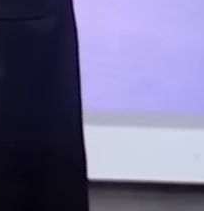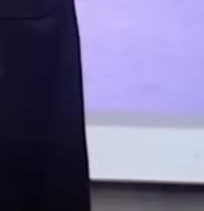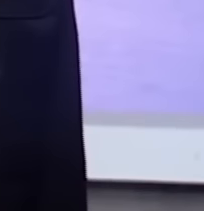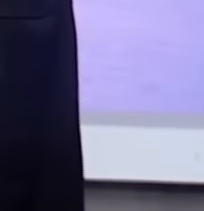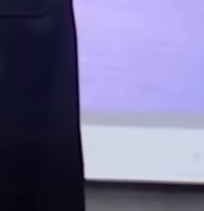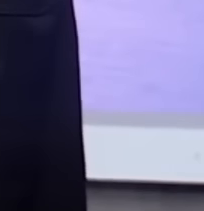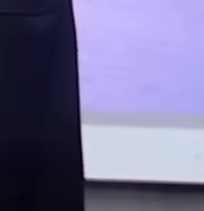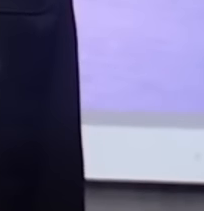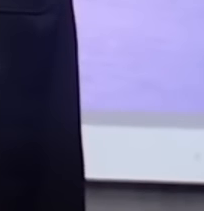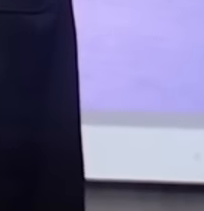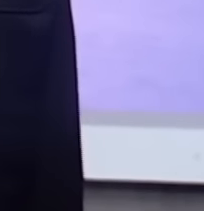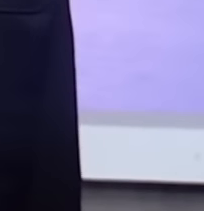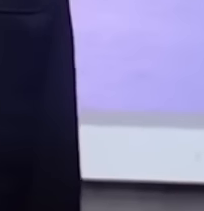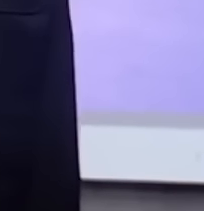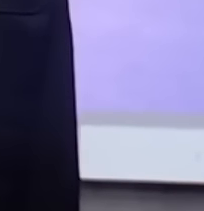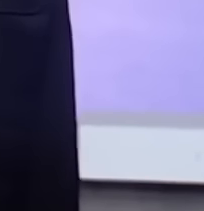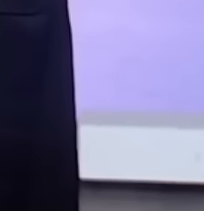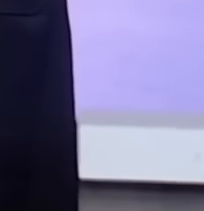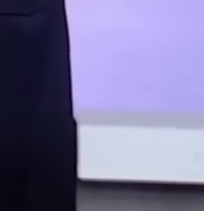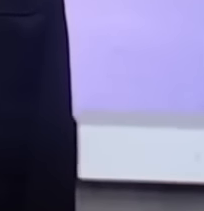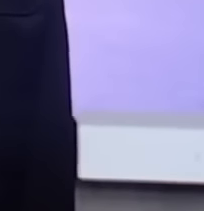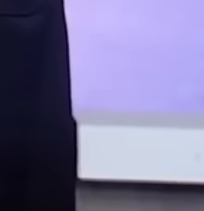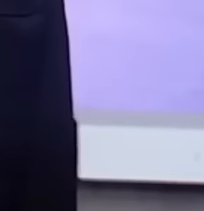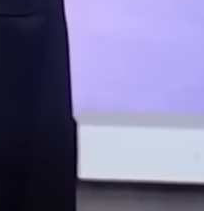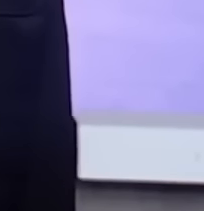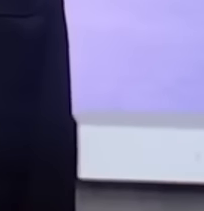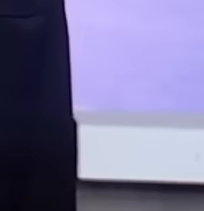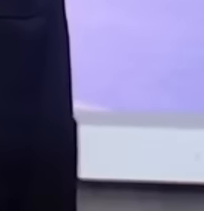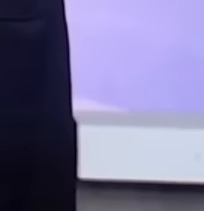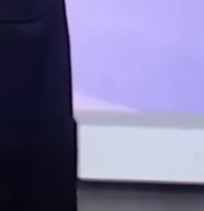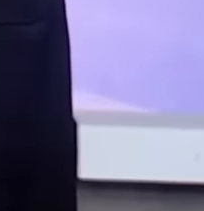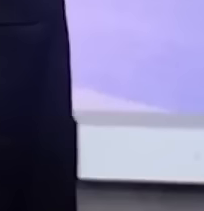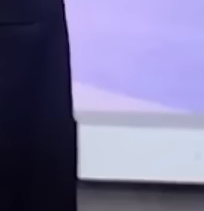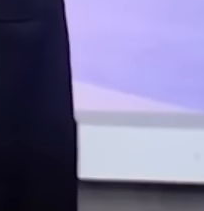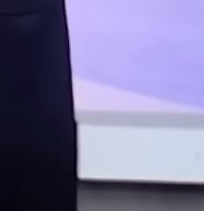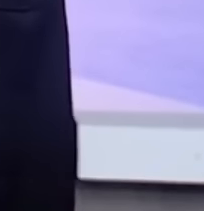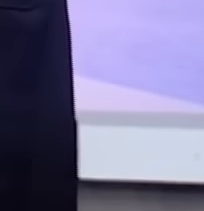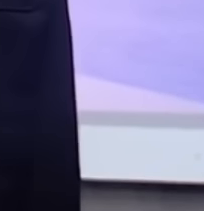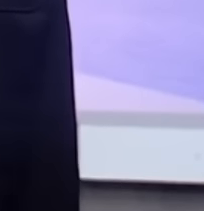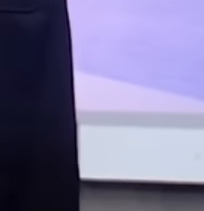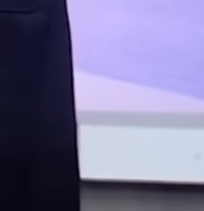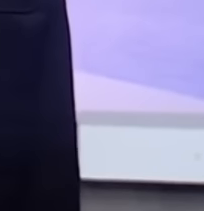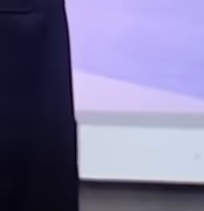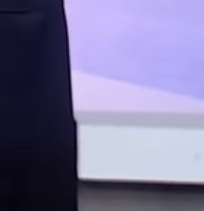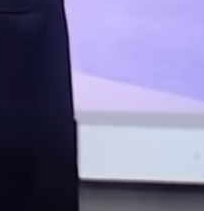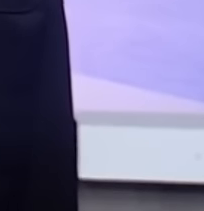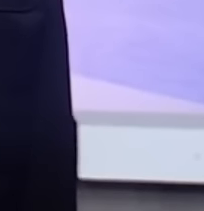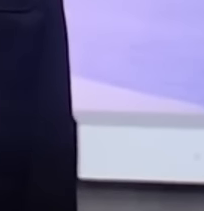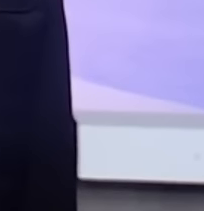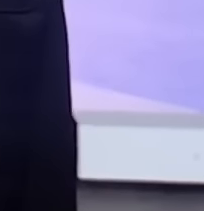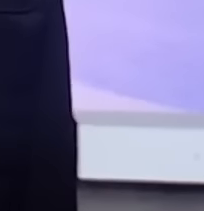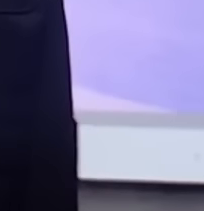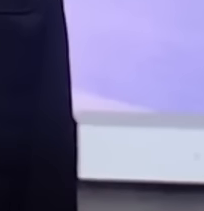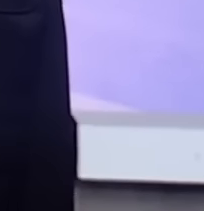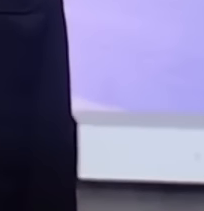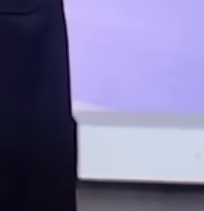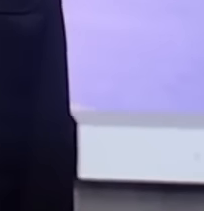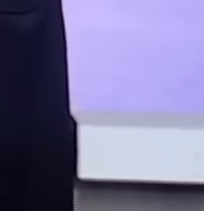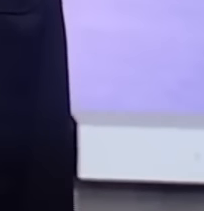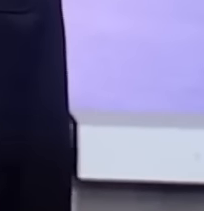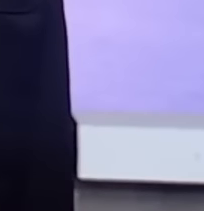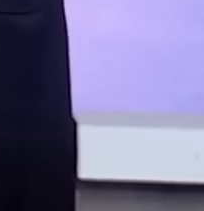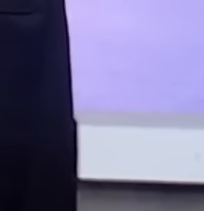saksi mag-subscribe sa GMA integrated news sa YouTube at para sa mga kapuso abroad samahan niyo kami sa GMA Pinoy TV at